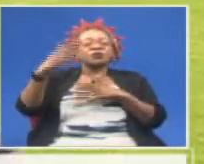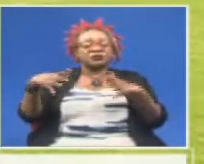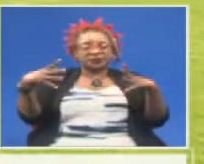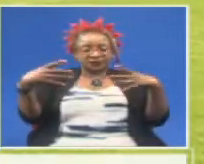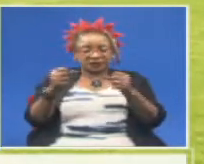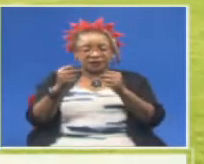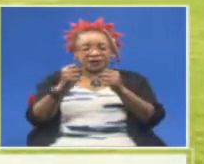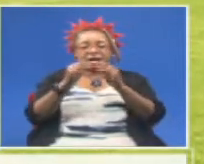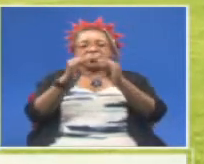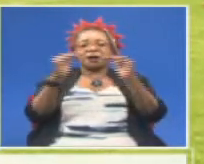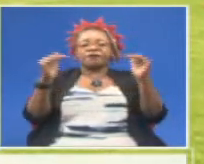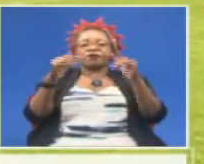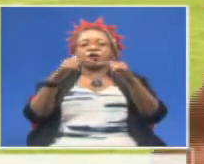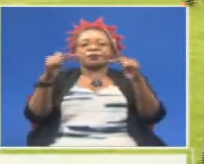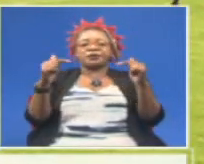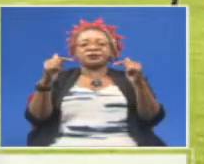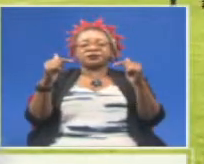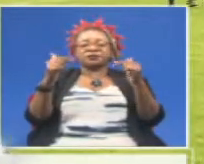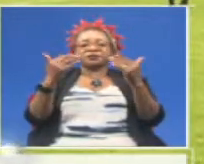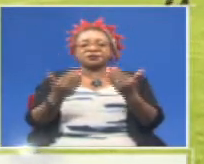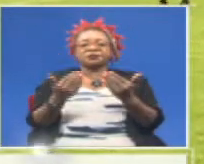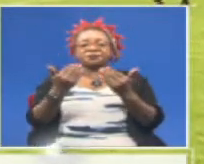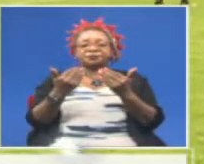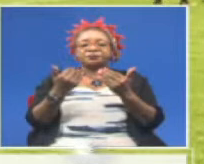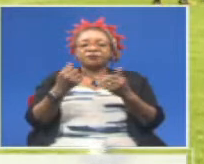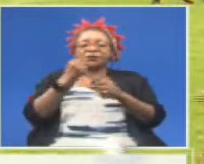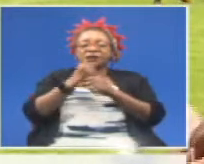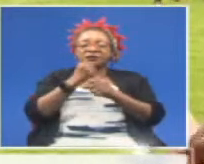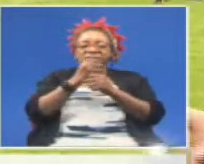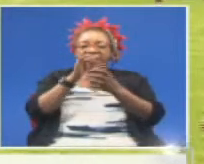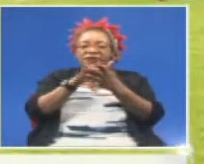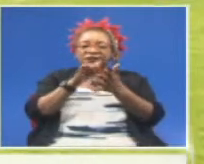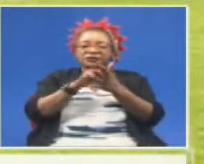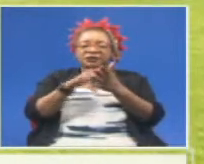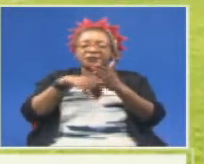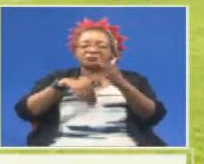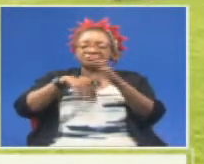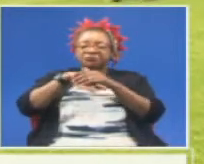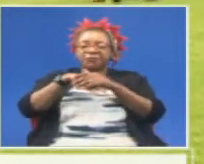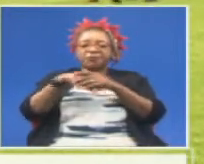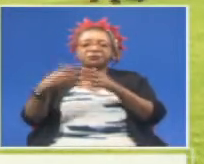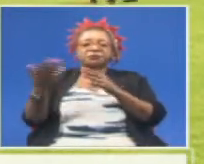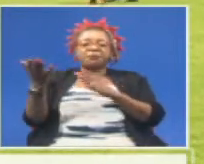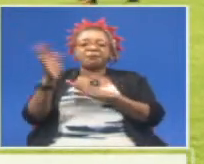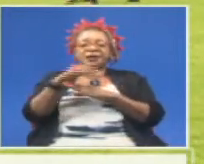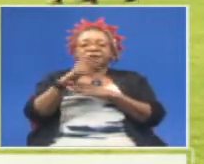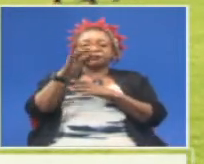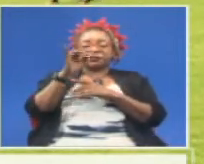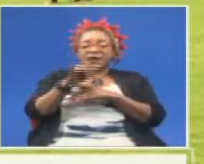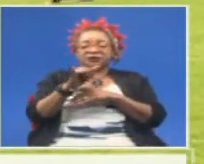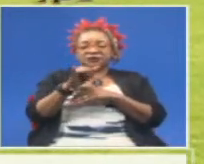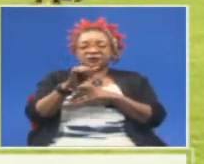tumefia kwa lengo la opponent, tumepiga mpira, umepiga mwamba, umerudi, umekwenda kumalizikia kwa goli letu. So